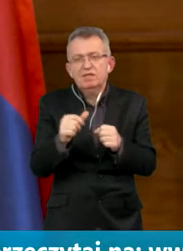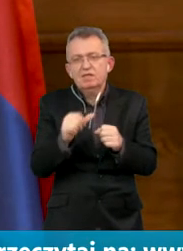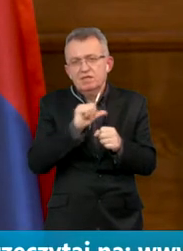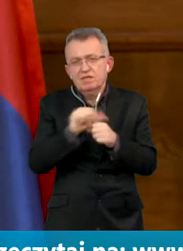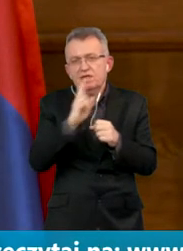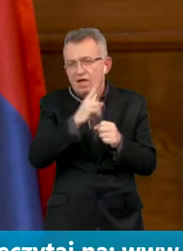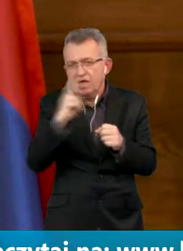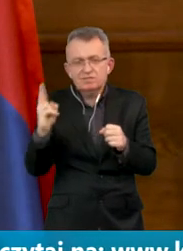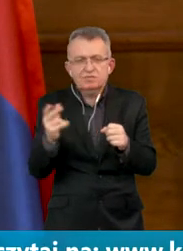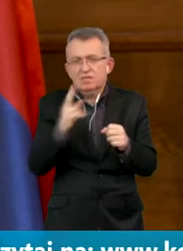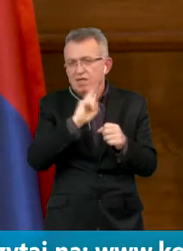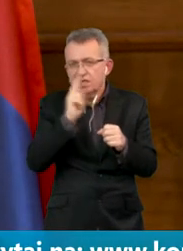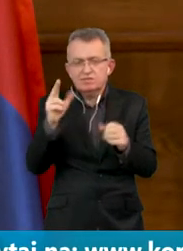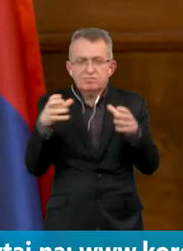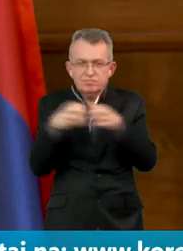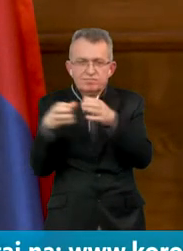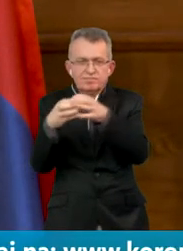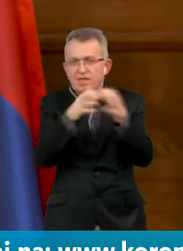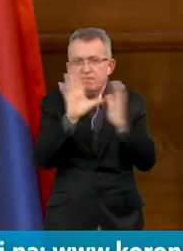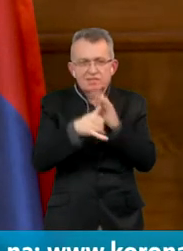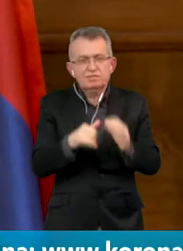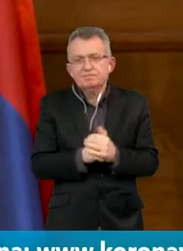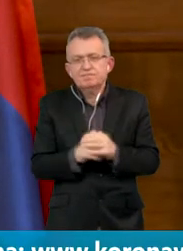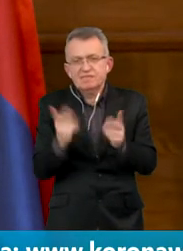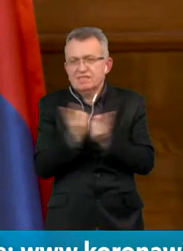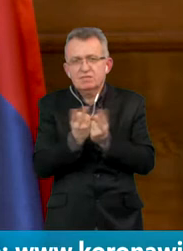właściwie w każdej społeczności, w każdym mieście.